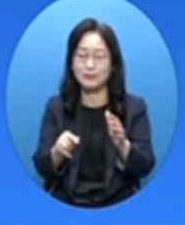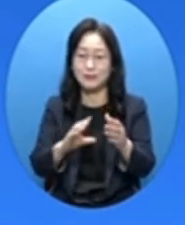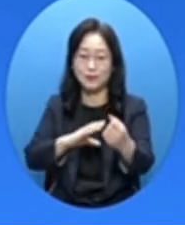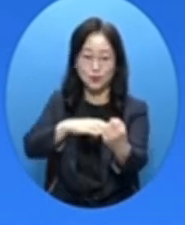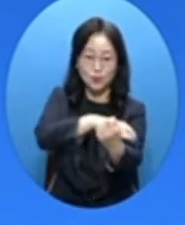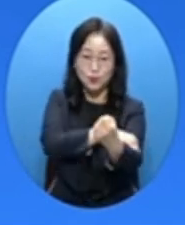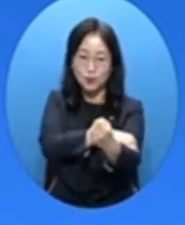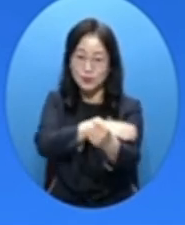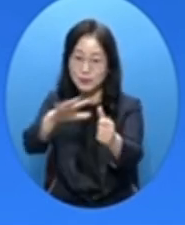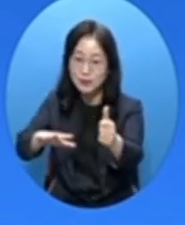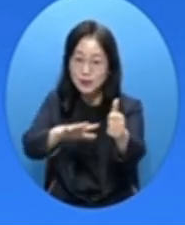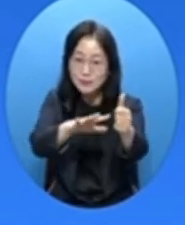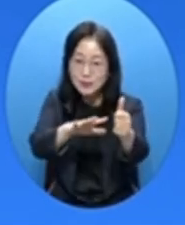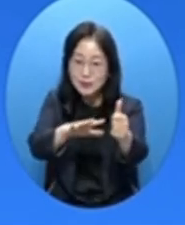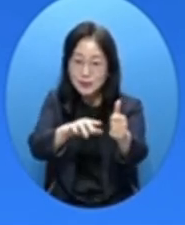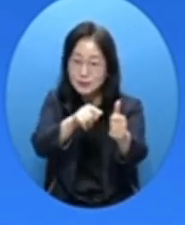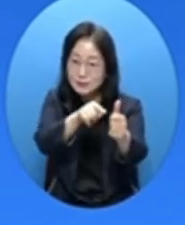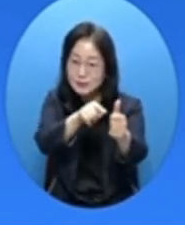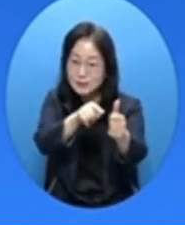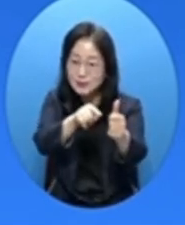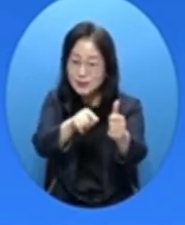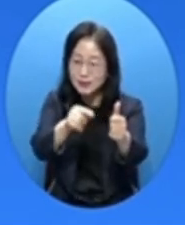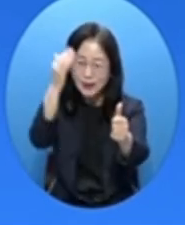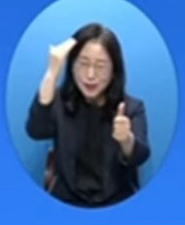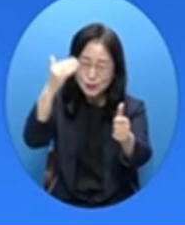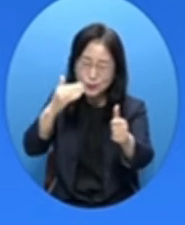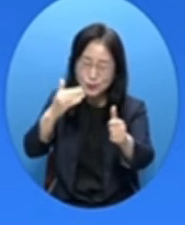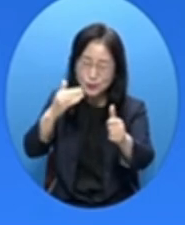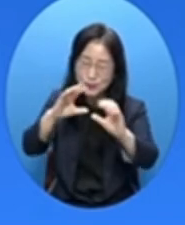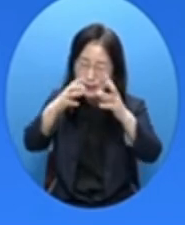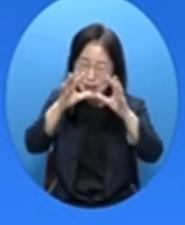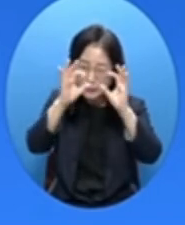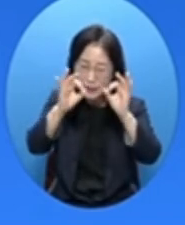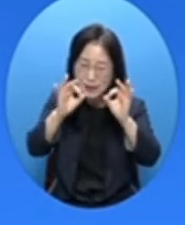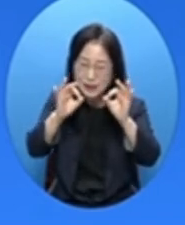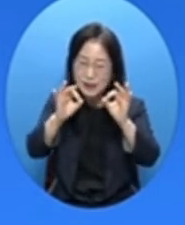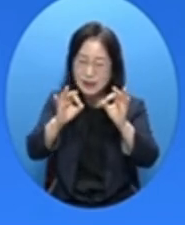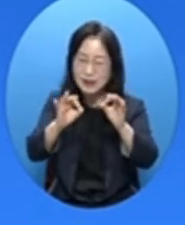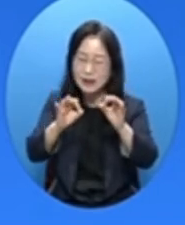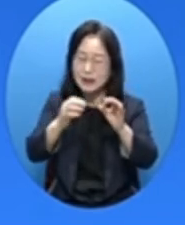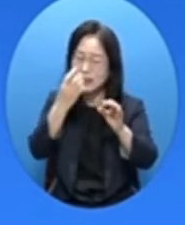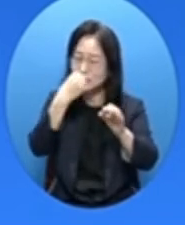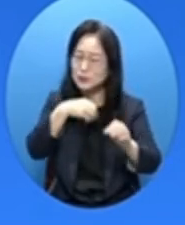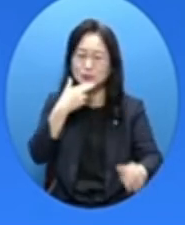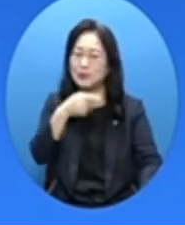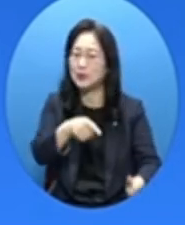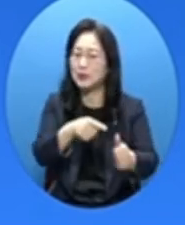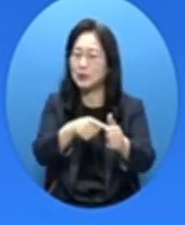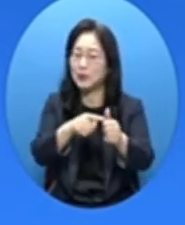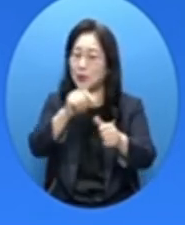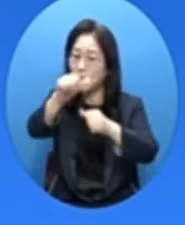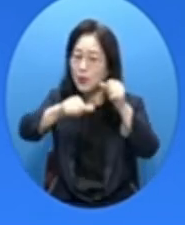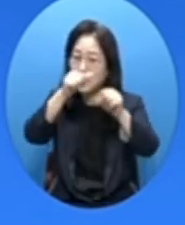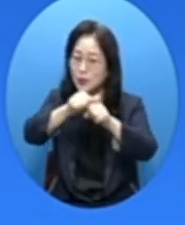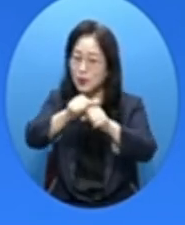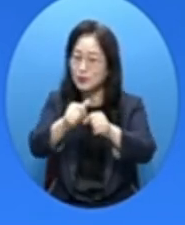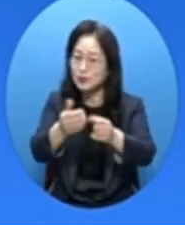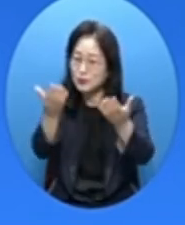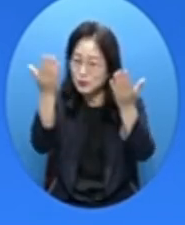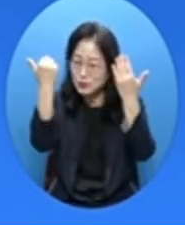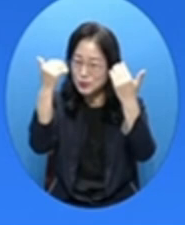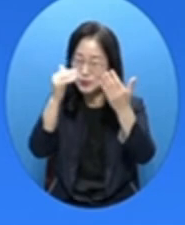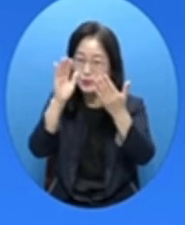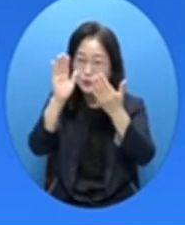권력자를 따라갑니까 권력자는 우리나라에서 보니까 그것이 큰 의미가 없습니다 오늘만 지나면